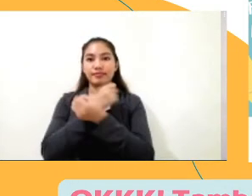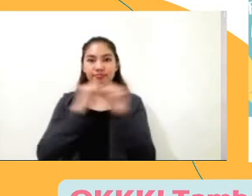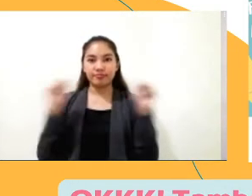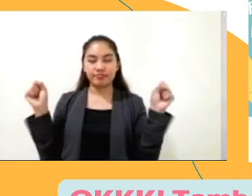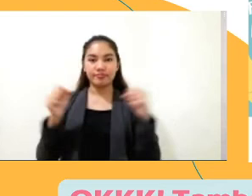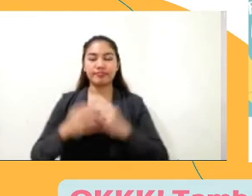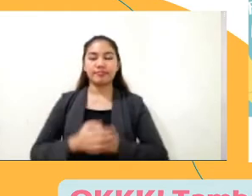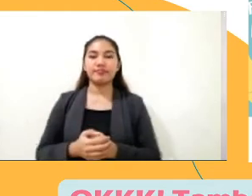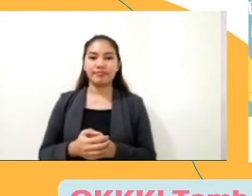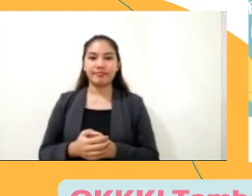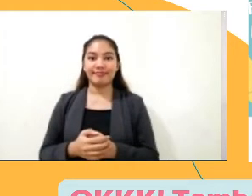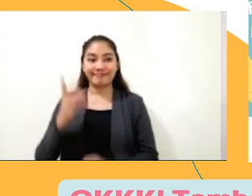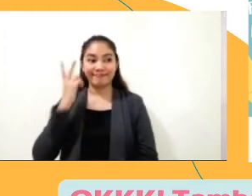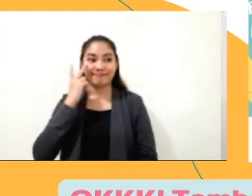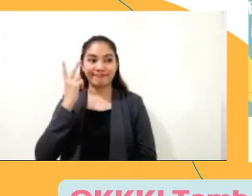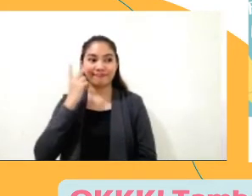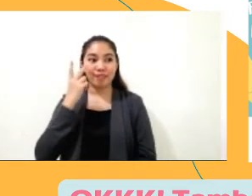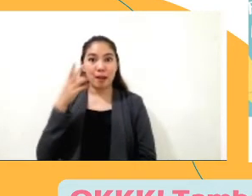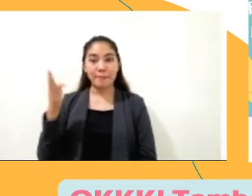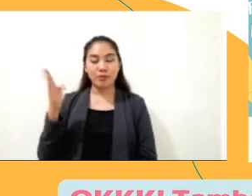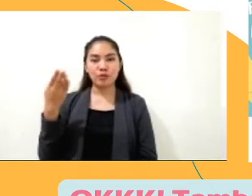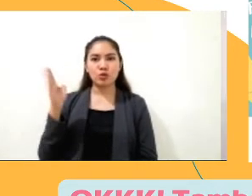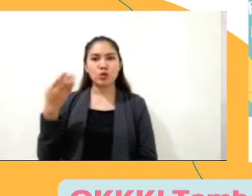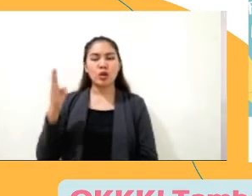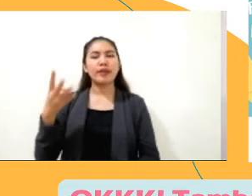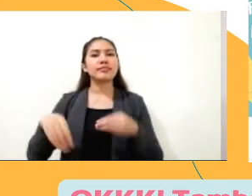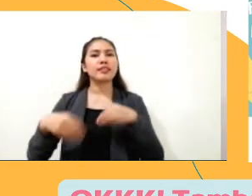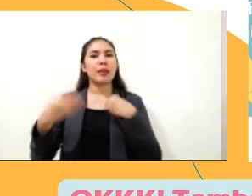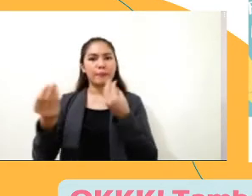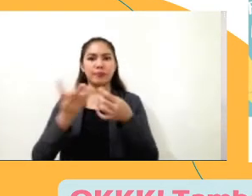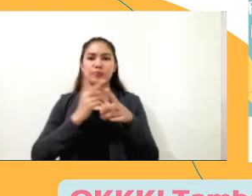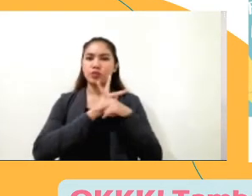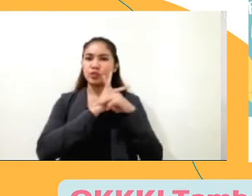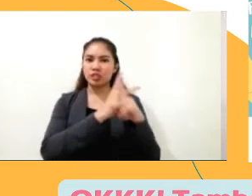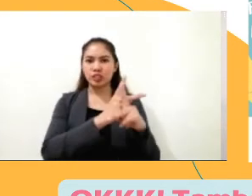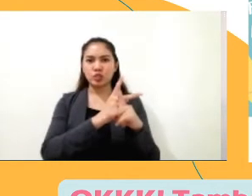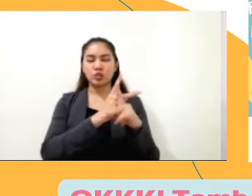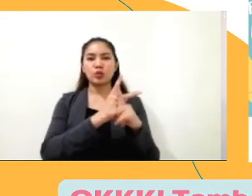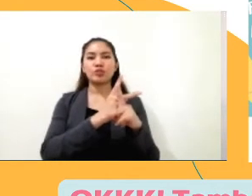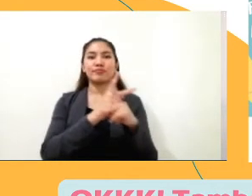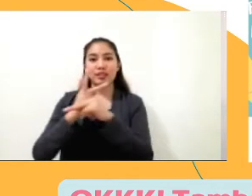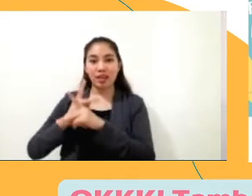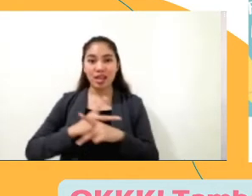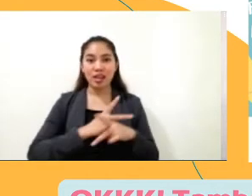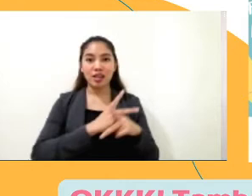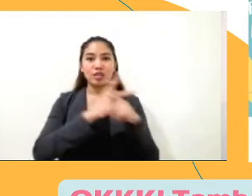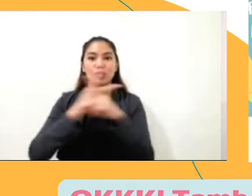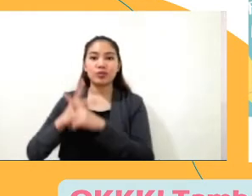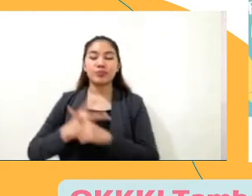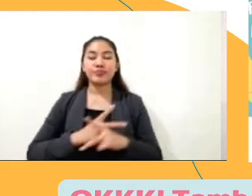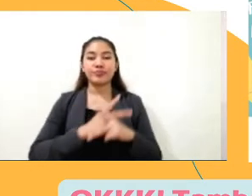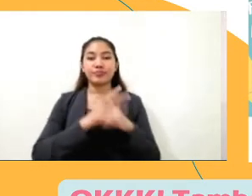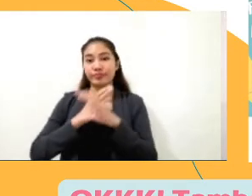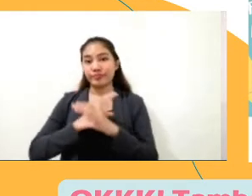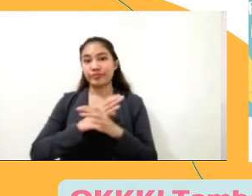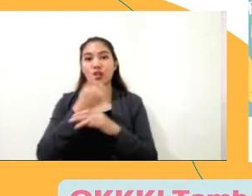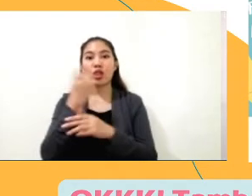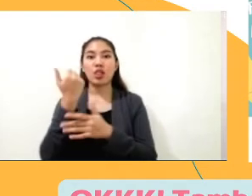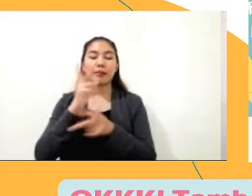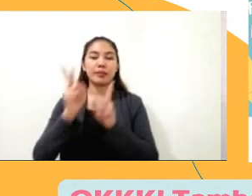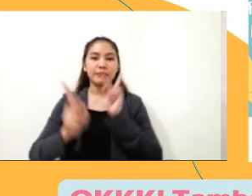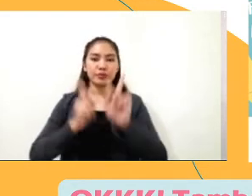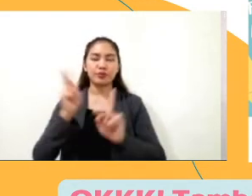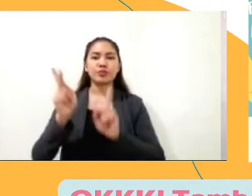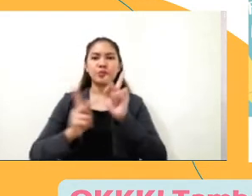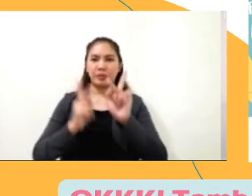rin tayong magbigay ng proteksyon, alaga at kalinga sa iba. Alalahanin natin na ito ay isang paraan